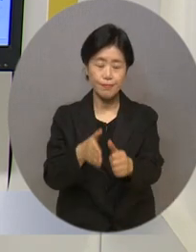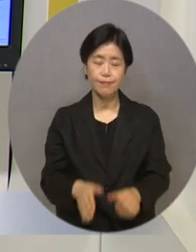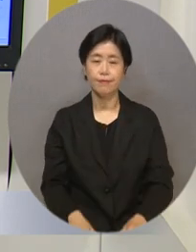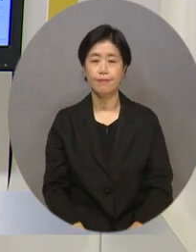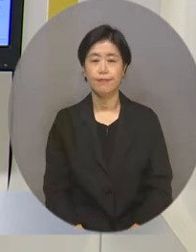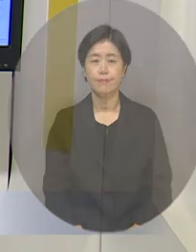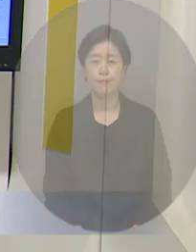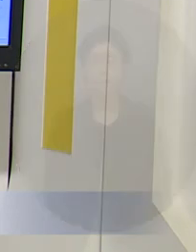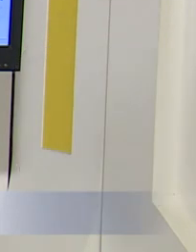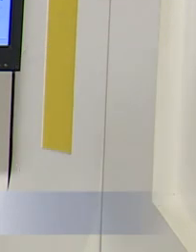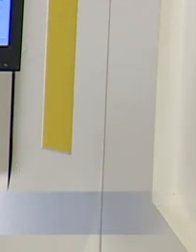확인할 수 있습니다